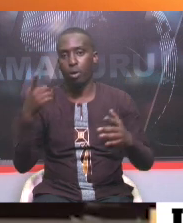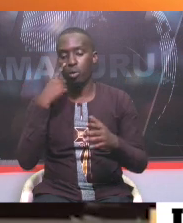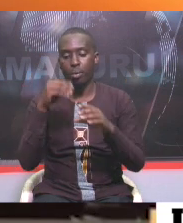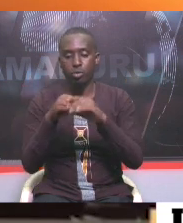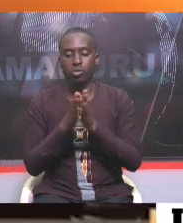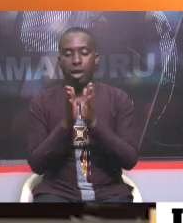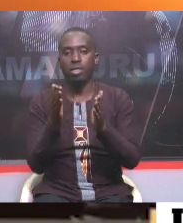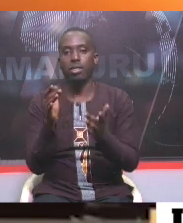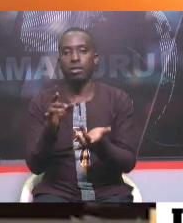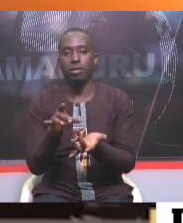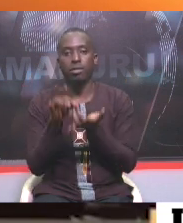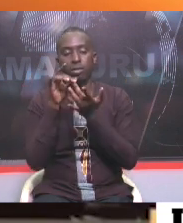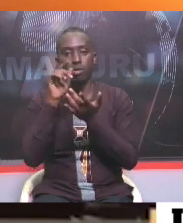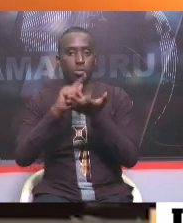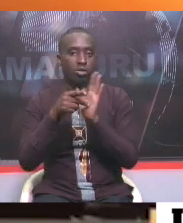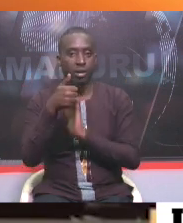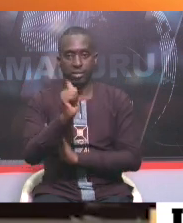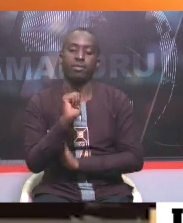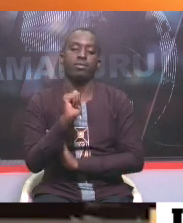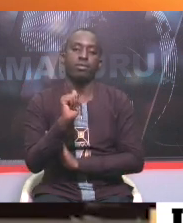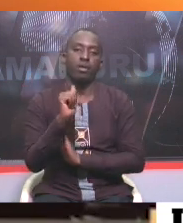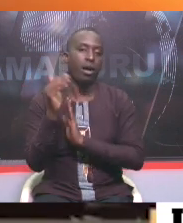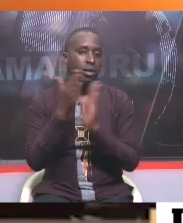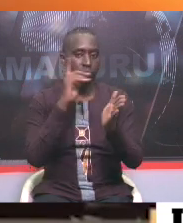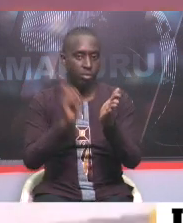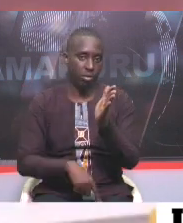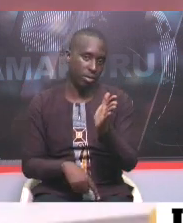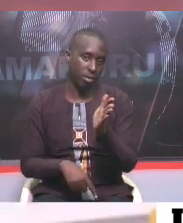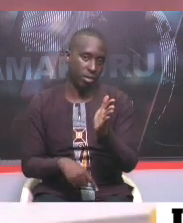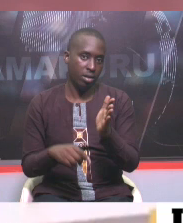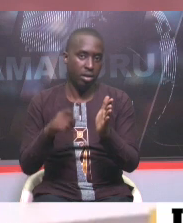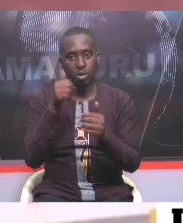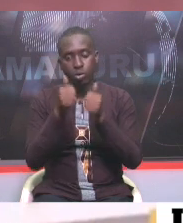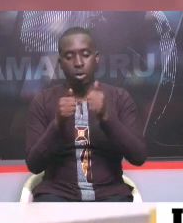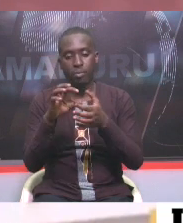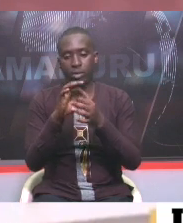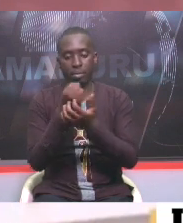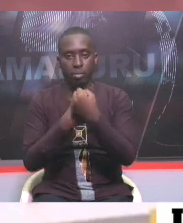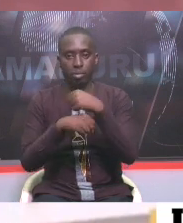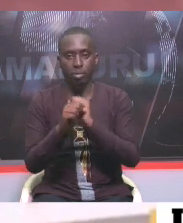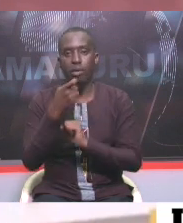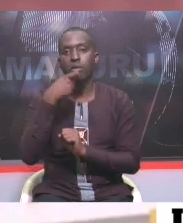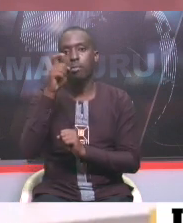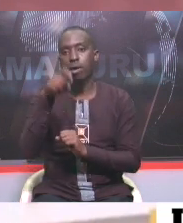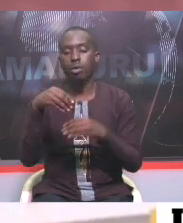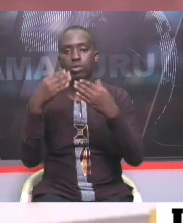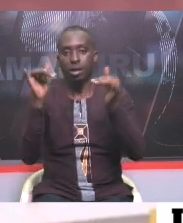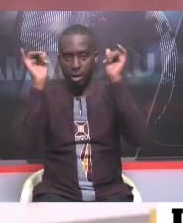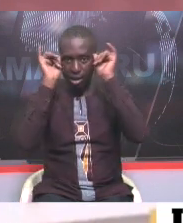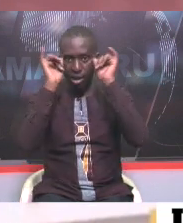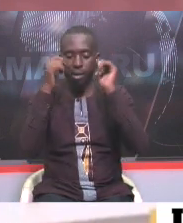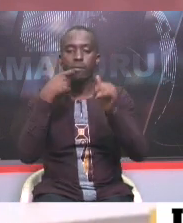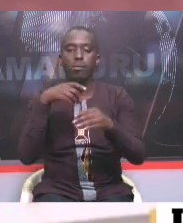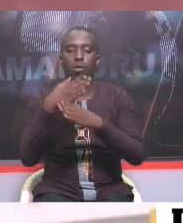rusange by'umwihariko ku mushinga ubwawo hari hateganyijwe iki ni uwuhe mufatanyabikorwa wagomba gutanga inka wagomba